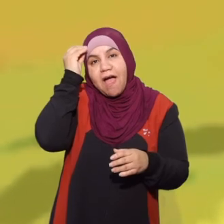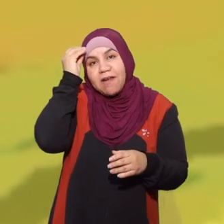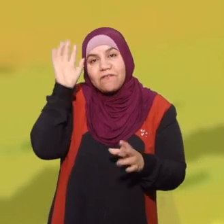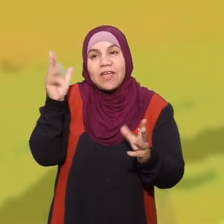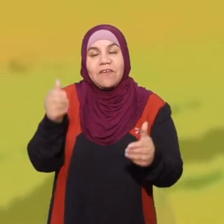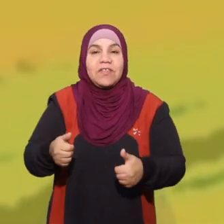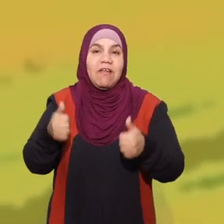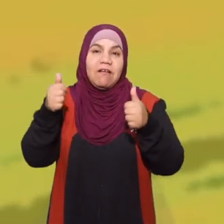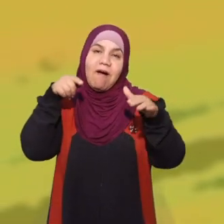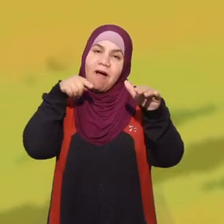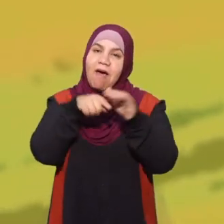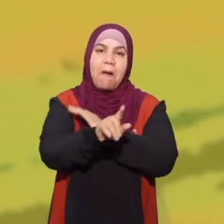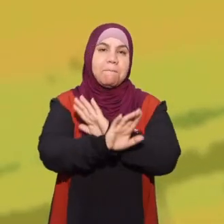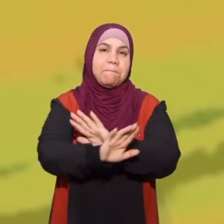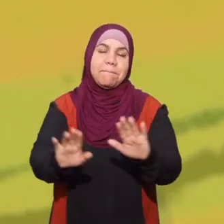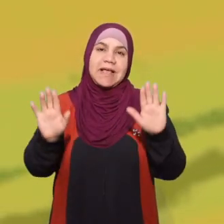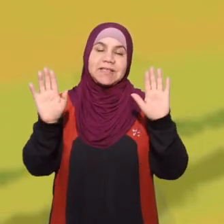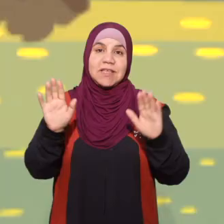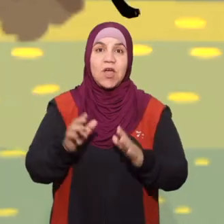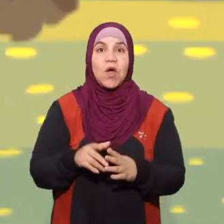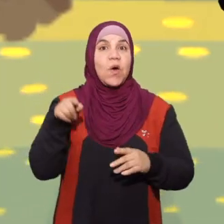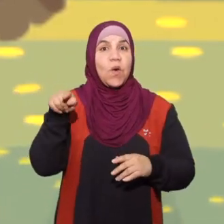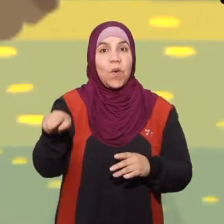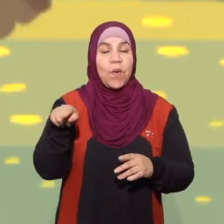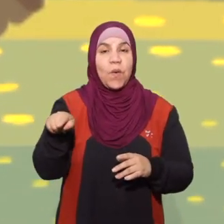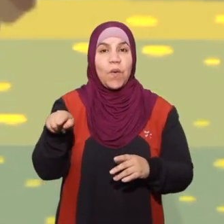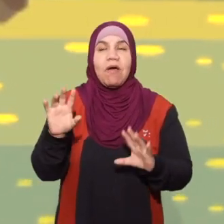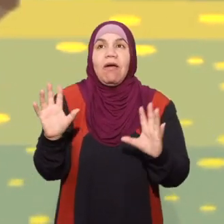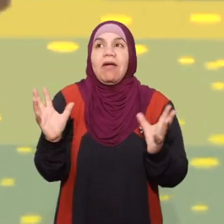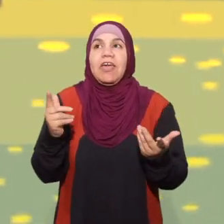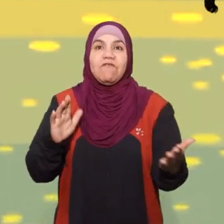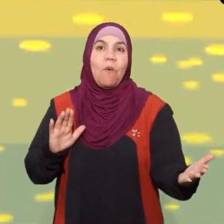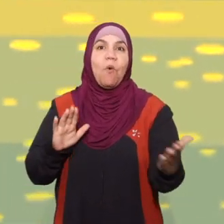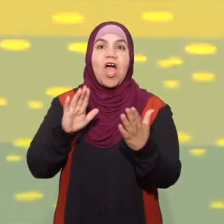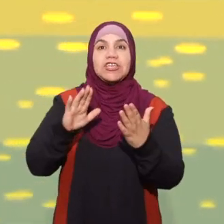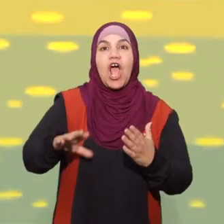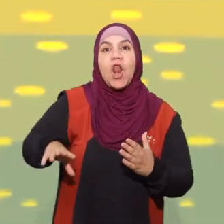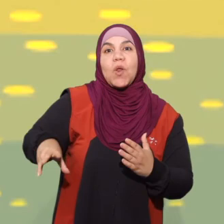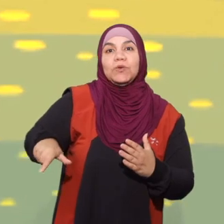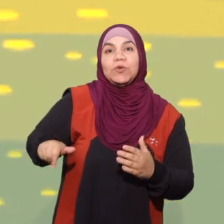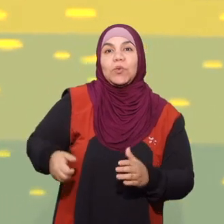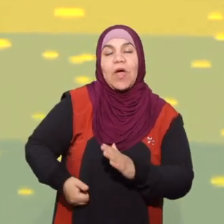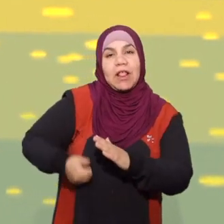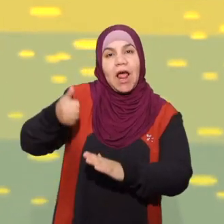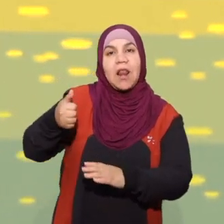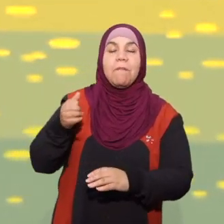أخرى غير الهرب، لم يكن يعرف كيف يواجه اللصوص